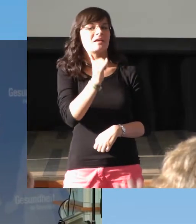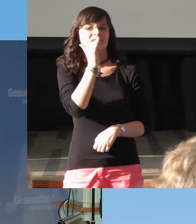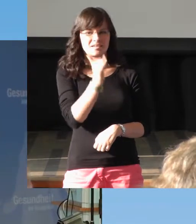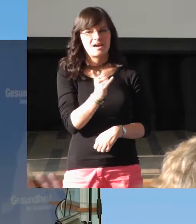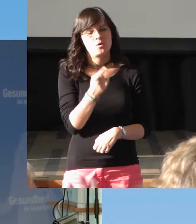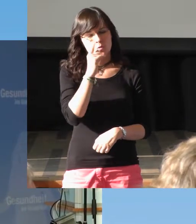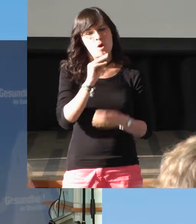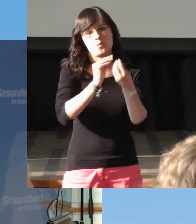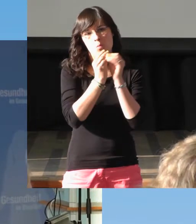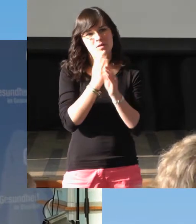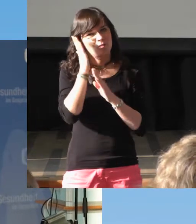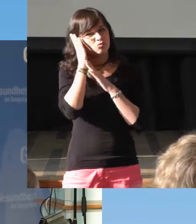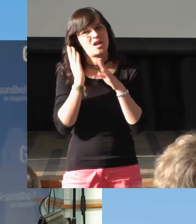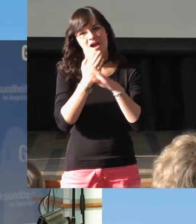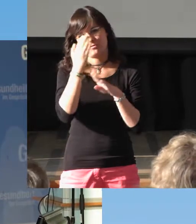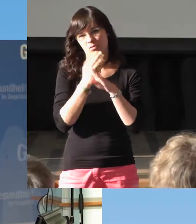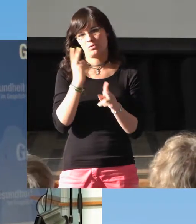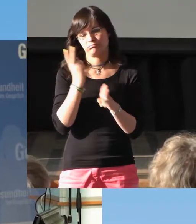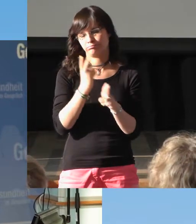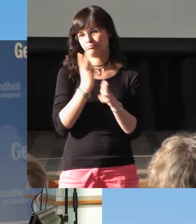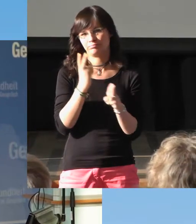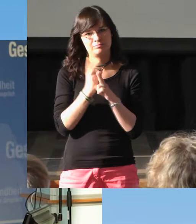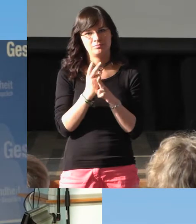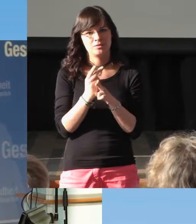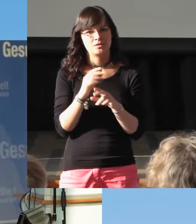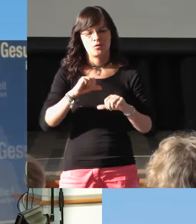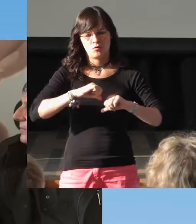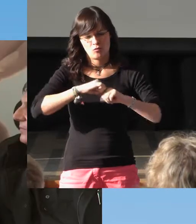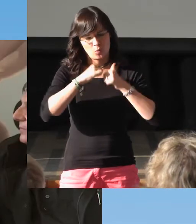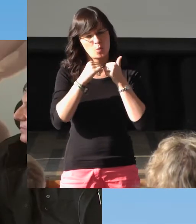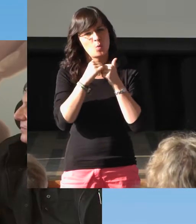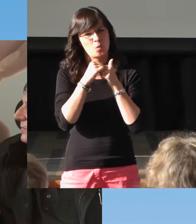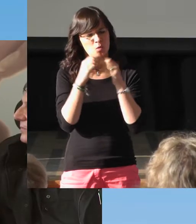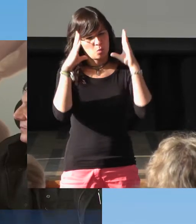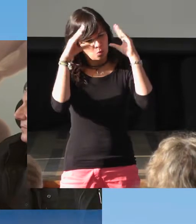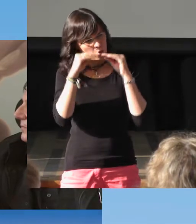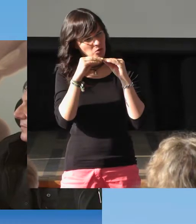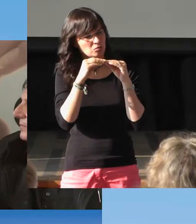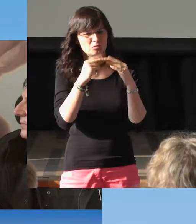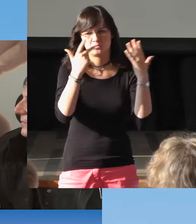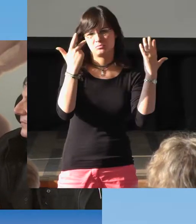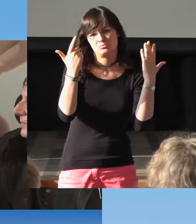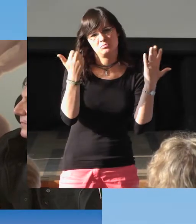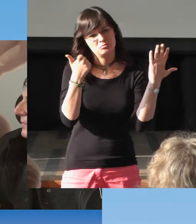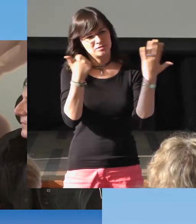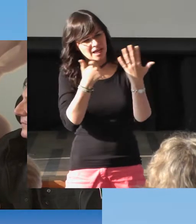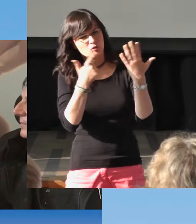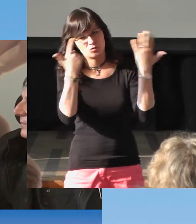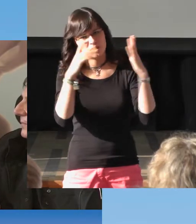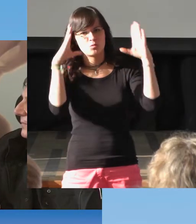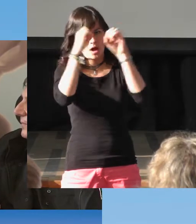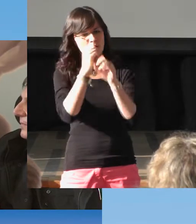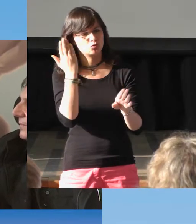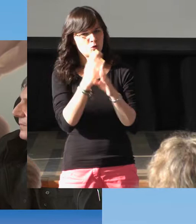halt die Schlafstörungen. Das heißt also, ich werde relativ früh müde tagsüber, so 18 bis 19 Uhr etwa. Dann habe ich das